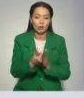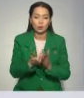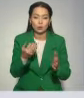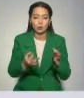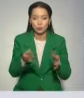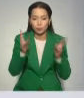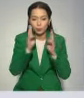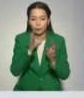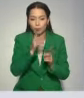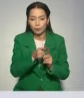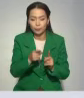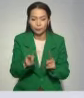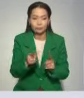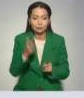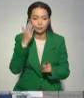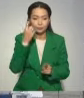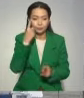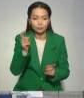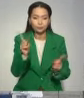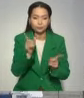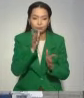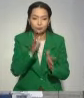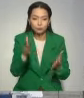тем временем чиновники отчитываются